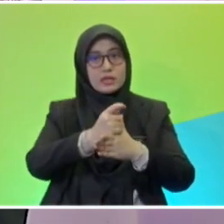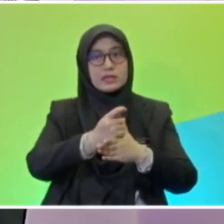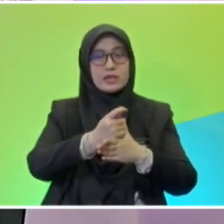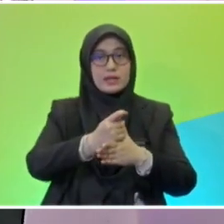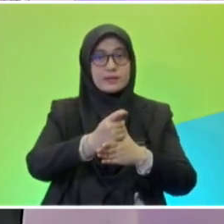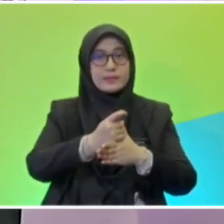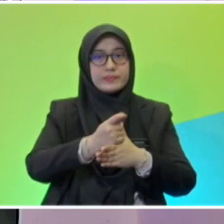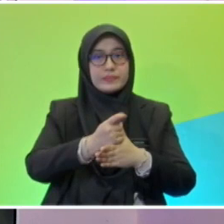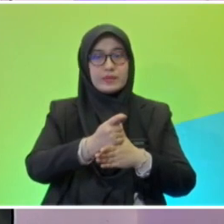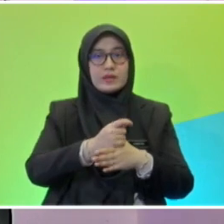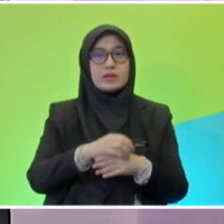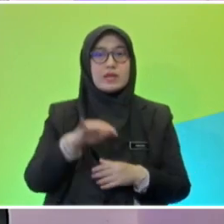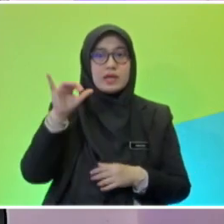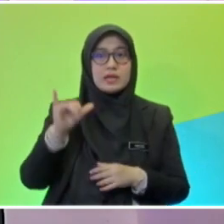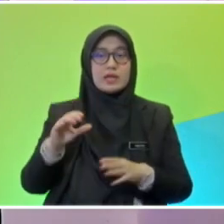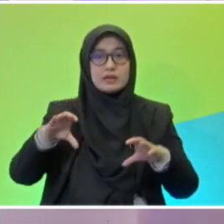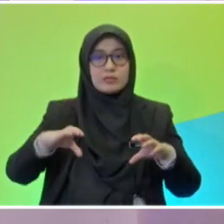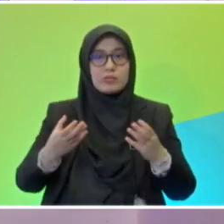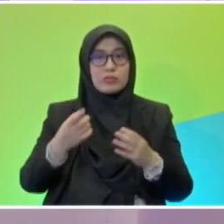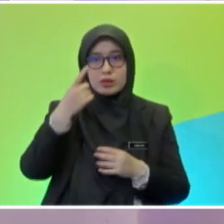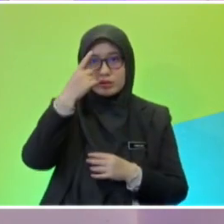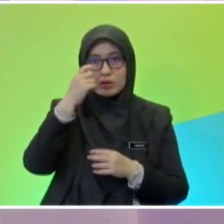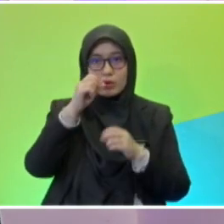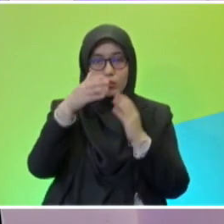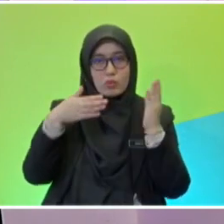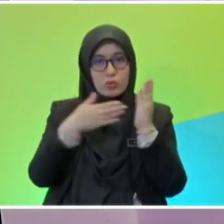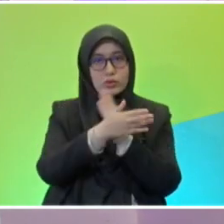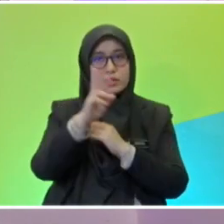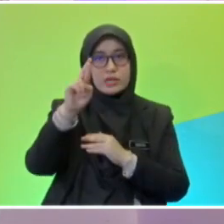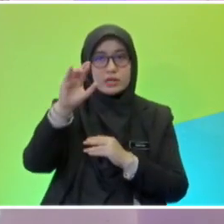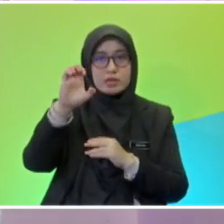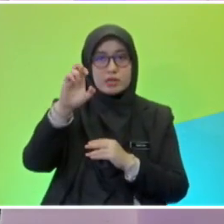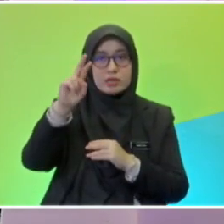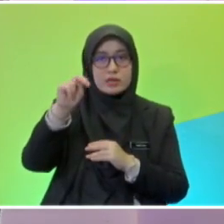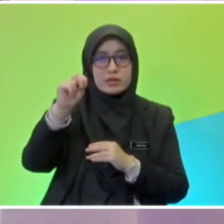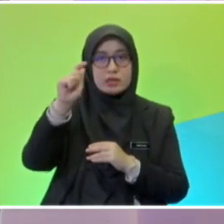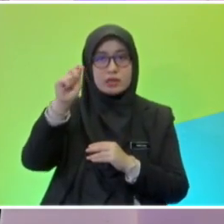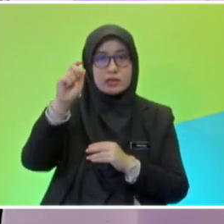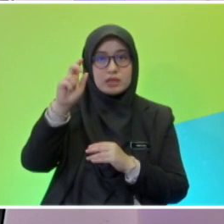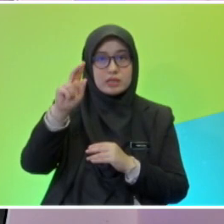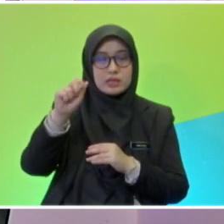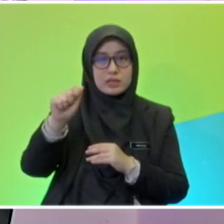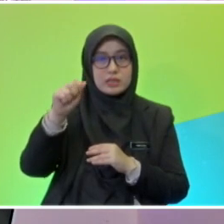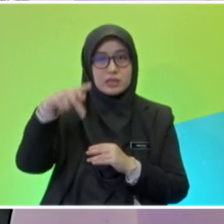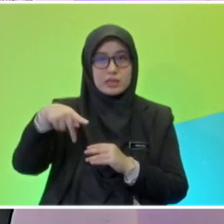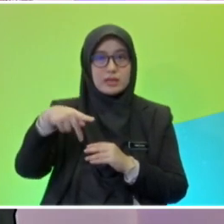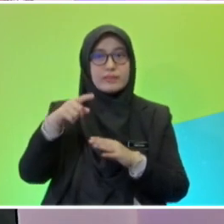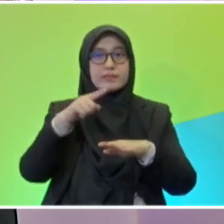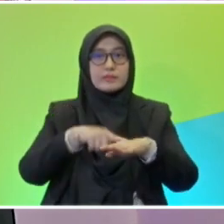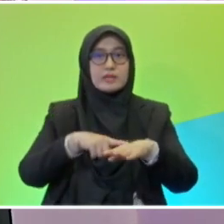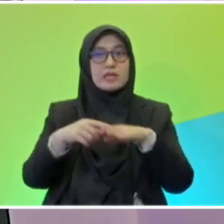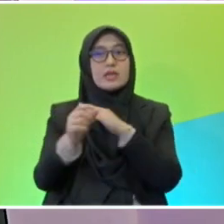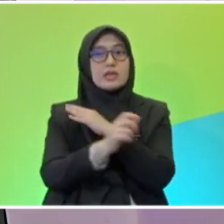dibangunkan oleh pahlawan Rentak nih memang hebat di sungai scrub berjanji